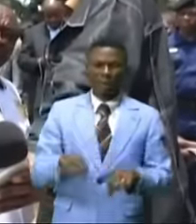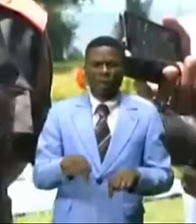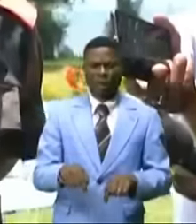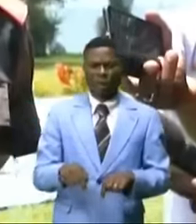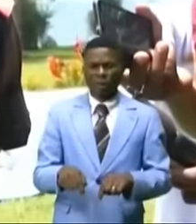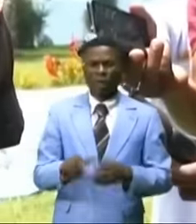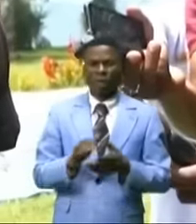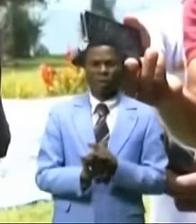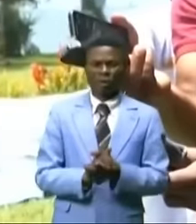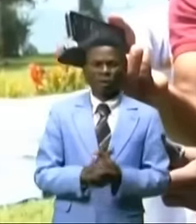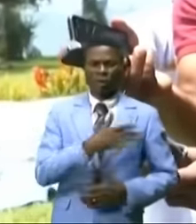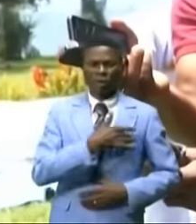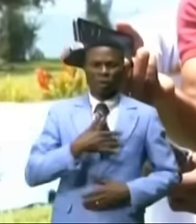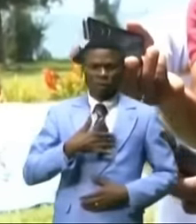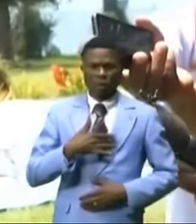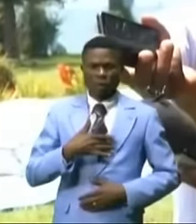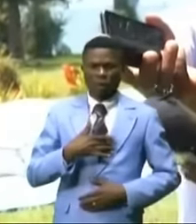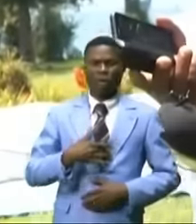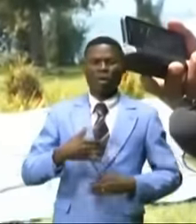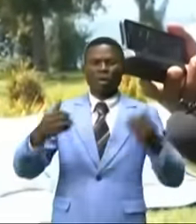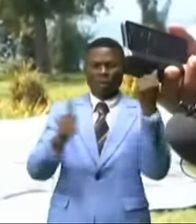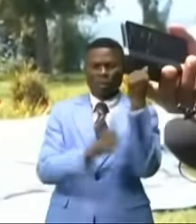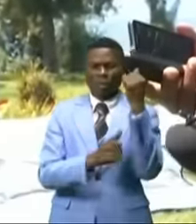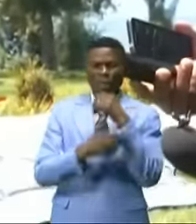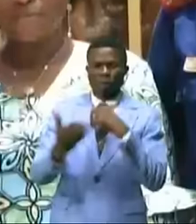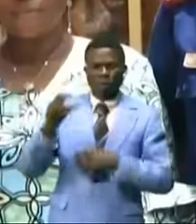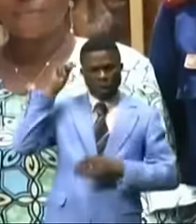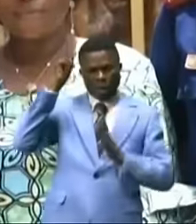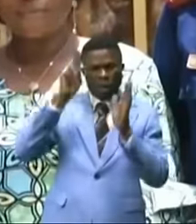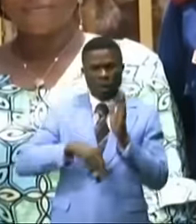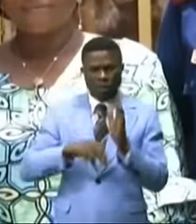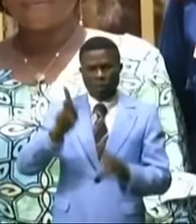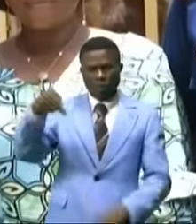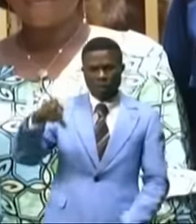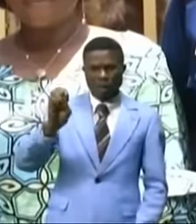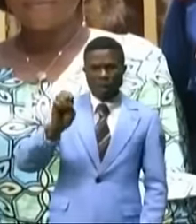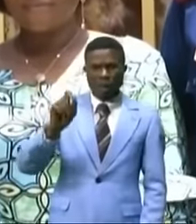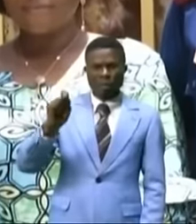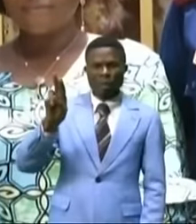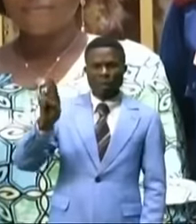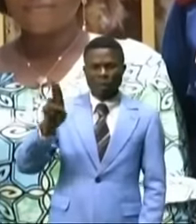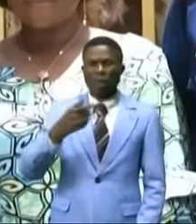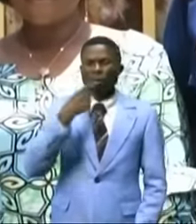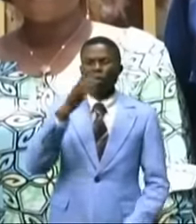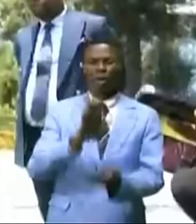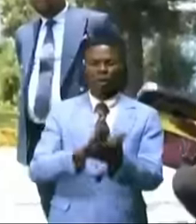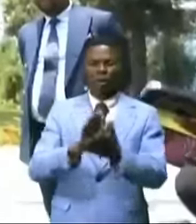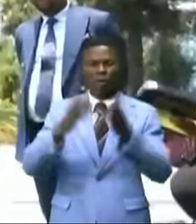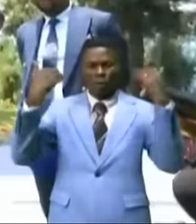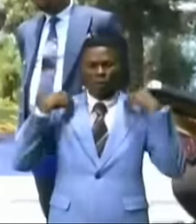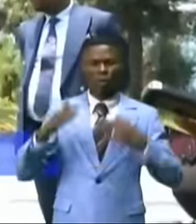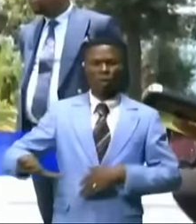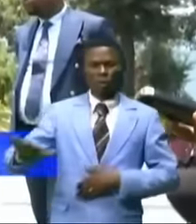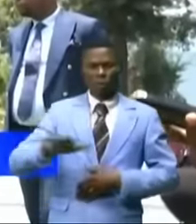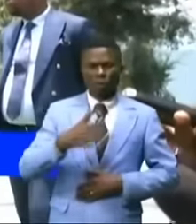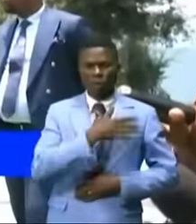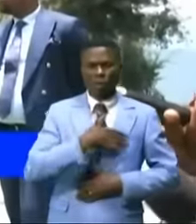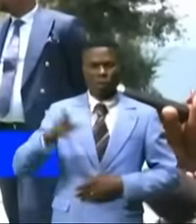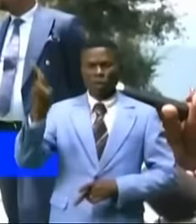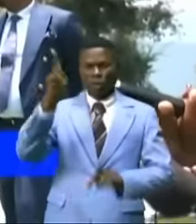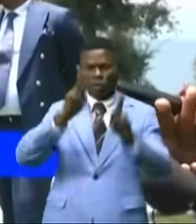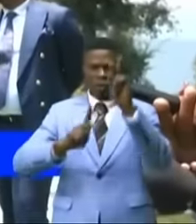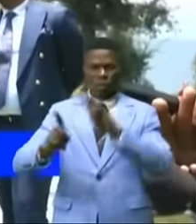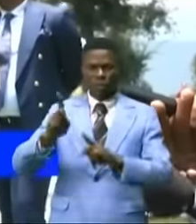particulier. Au nom de ses administrés, le gouverneur Peter Chirimwami a remercié les autorités du pays. Au nom de la